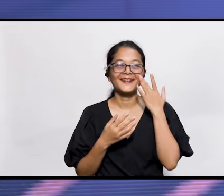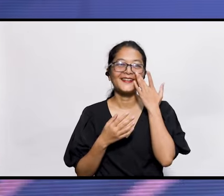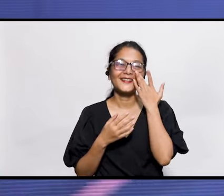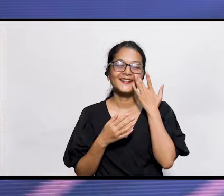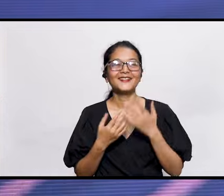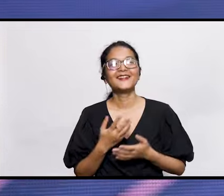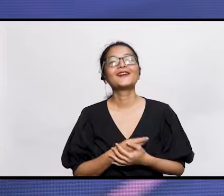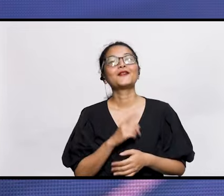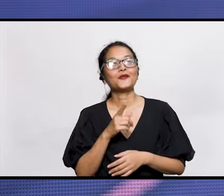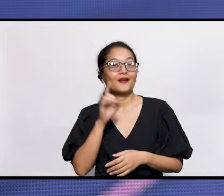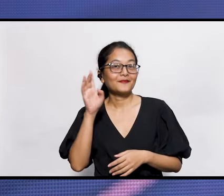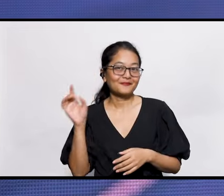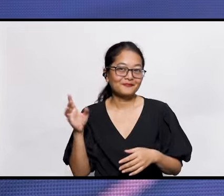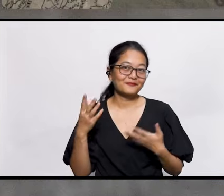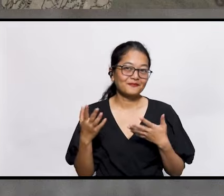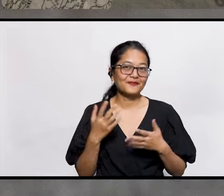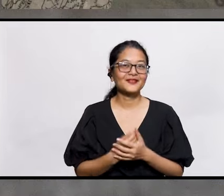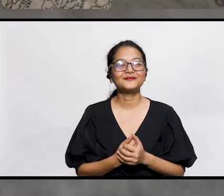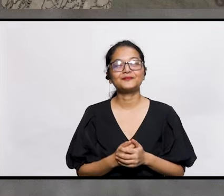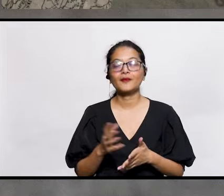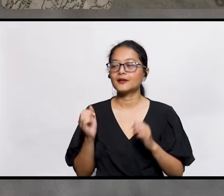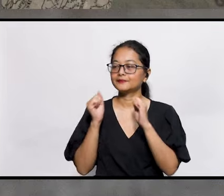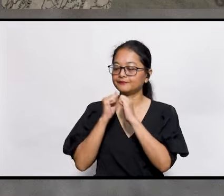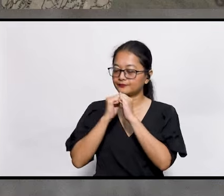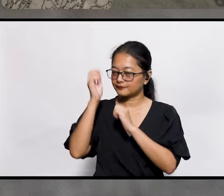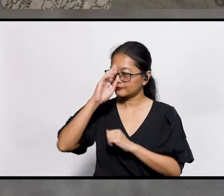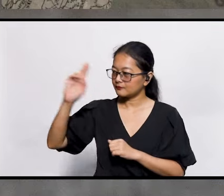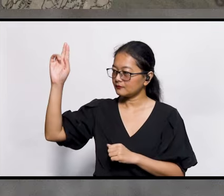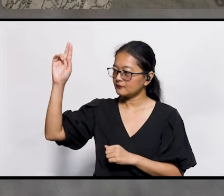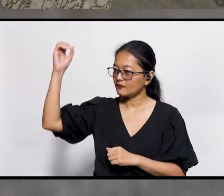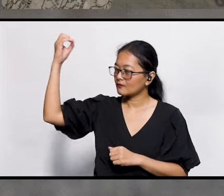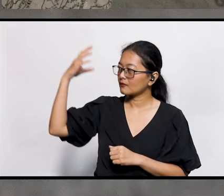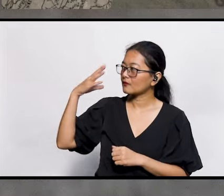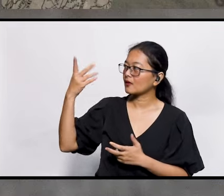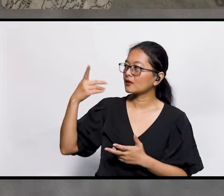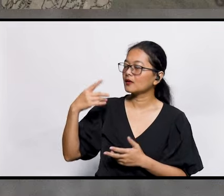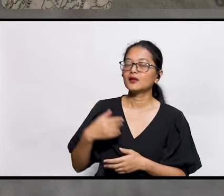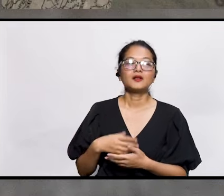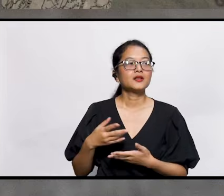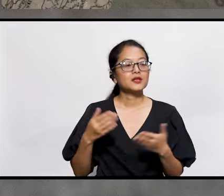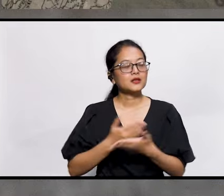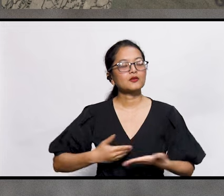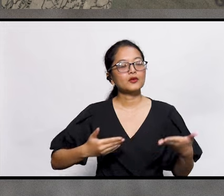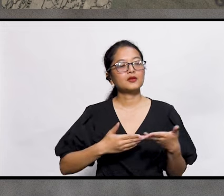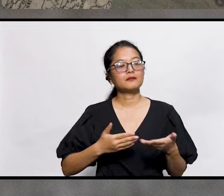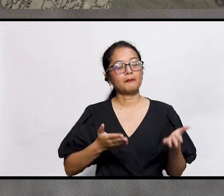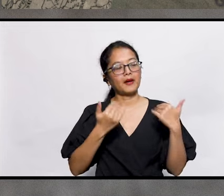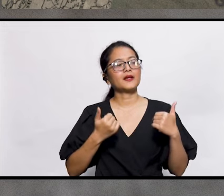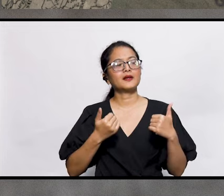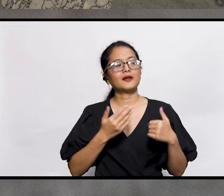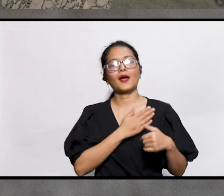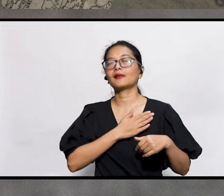nonton apa dan sebagainya janjinya sama situasinya come back to the heart Of Worship kita